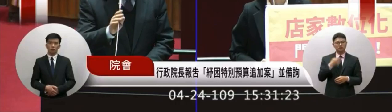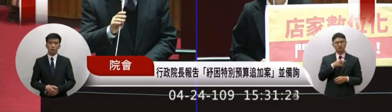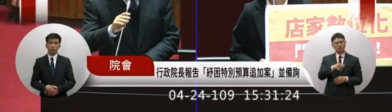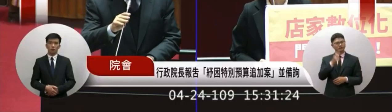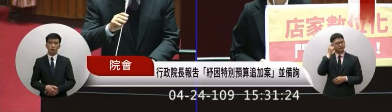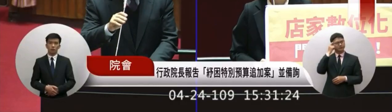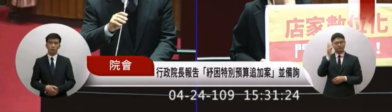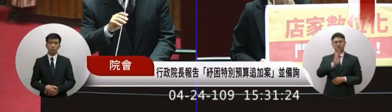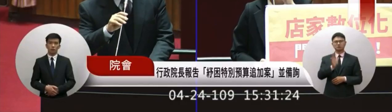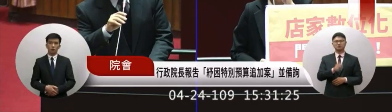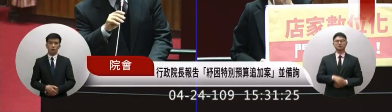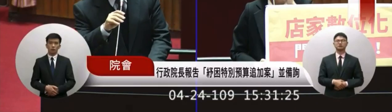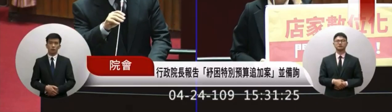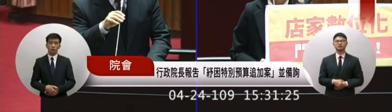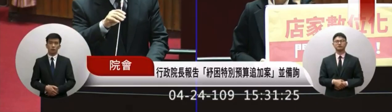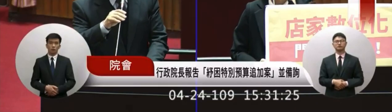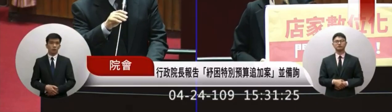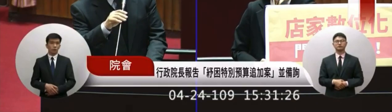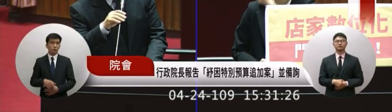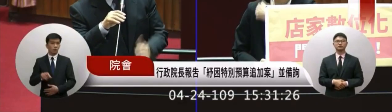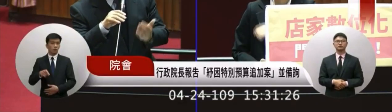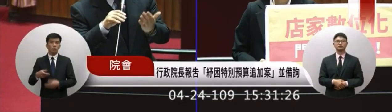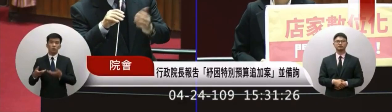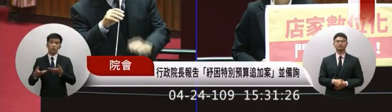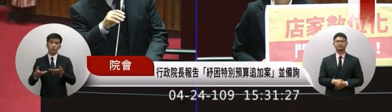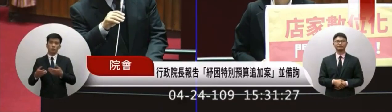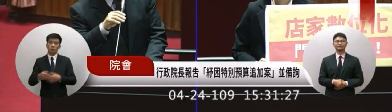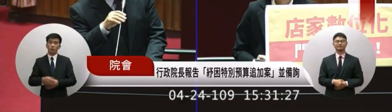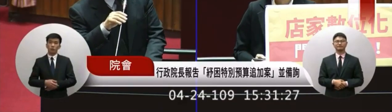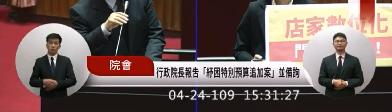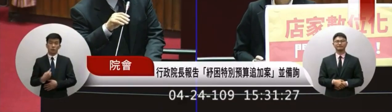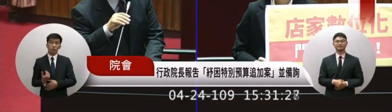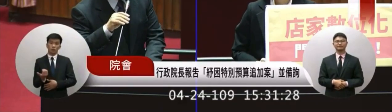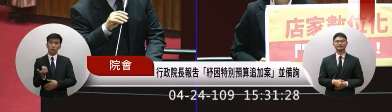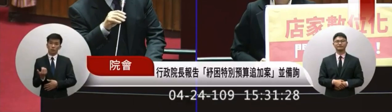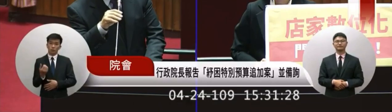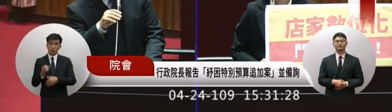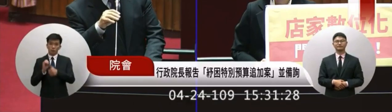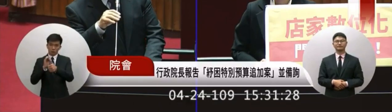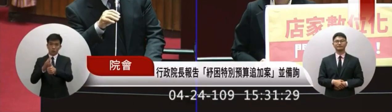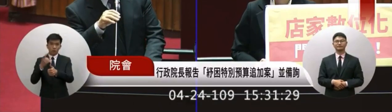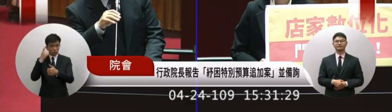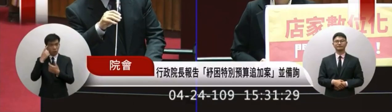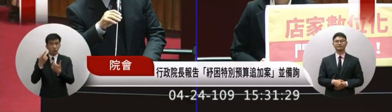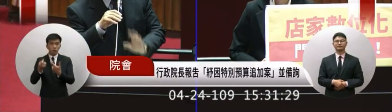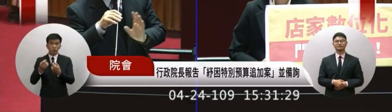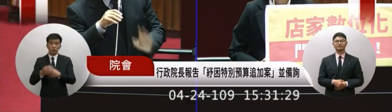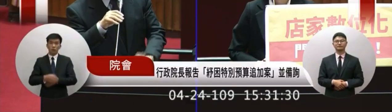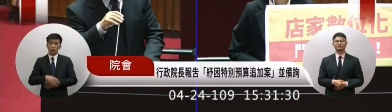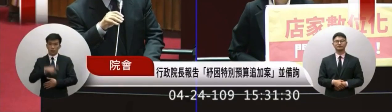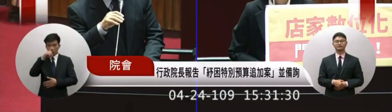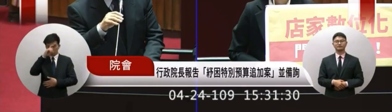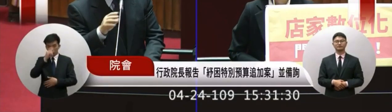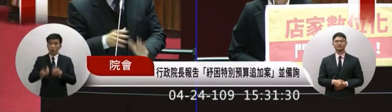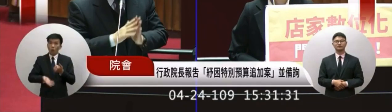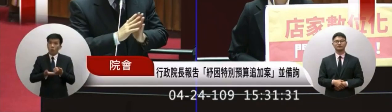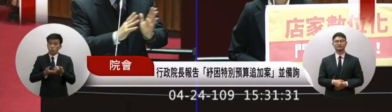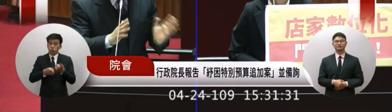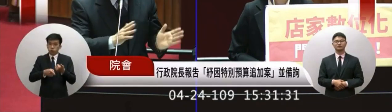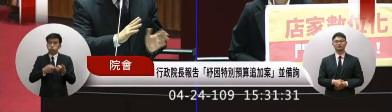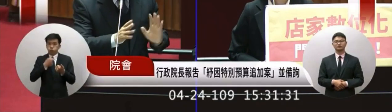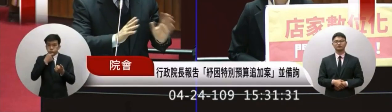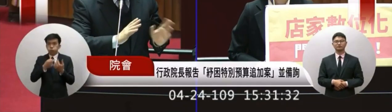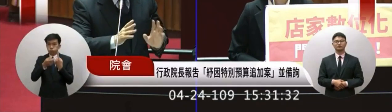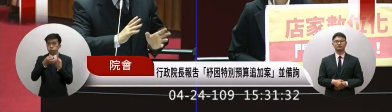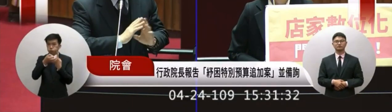愿。 这个部分我跟就像刚才跟委员报告的一样哈，就是说我们要鼓励他使用行动支付，